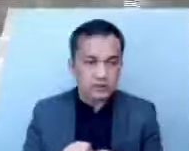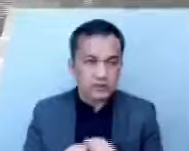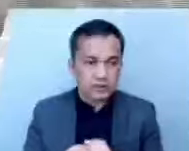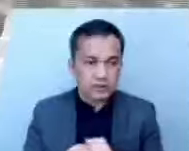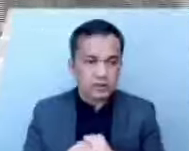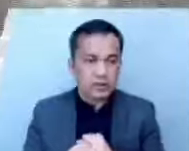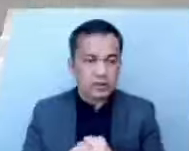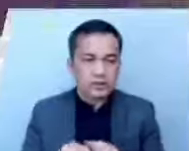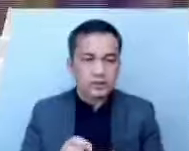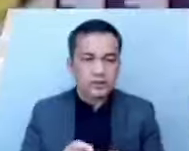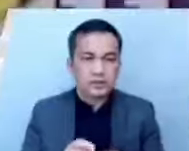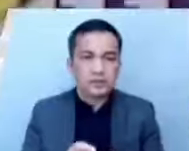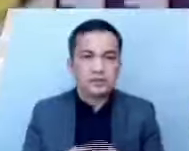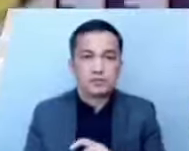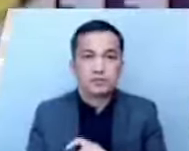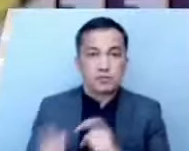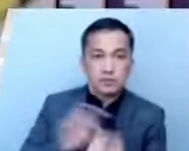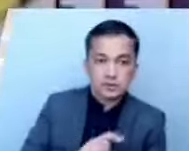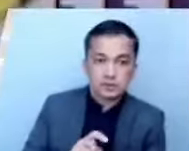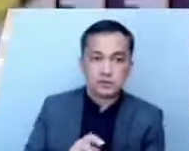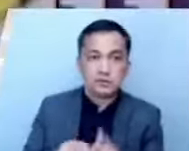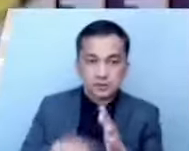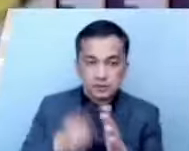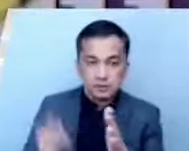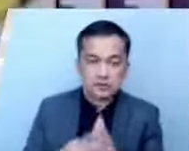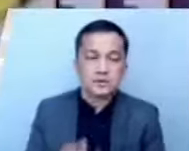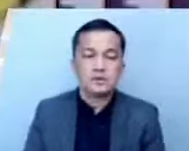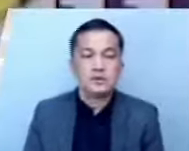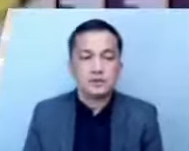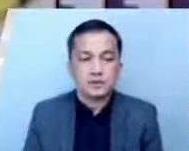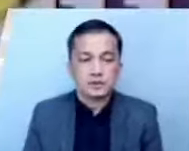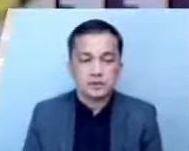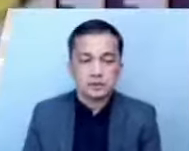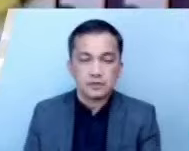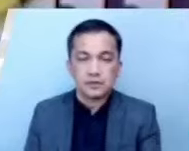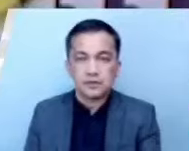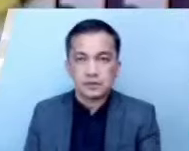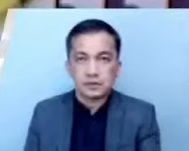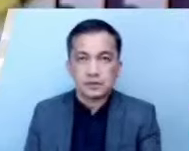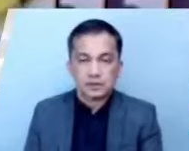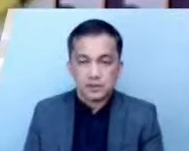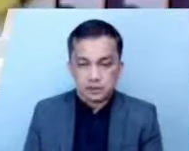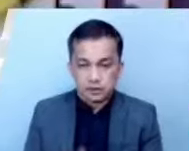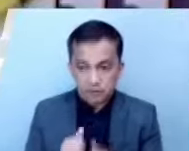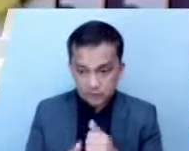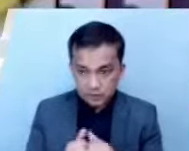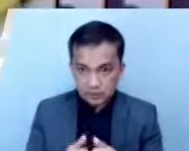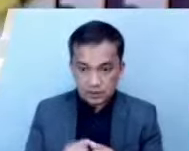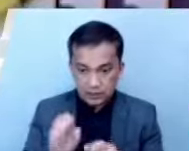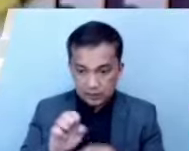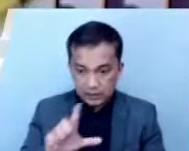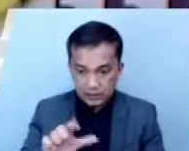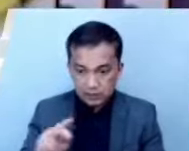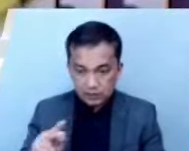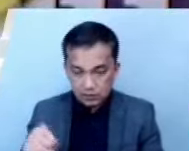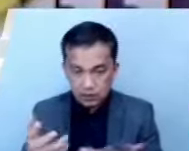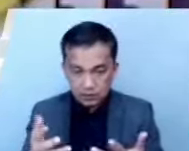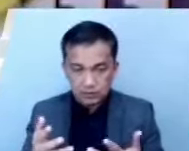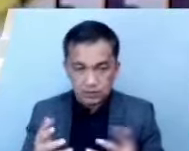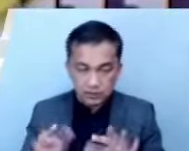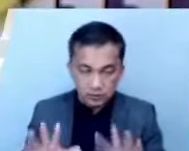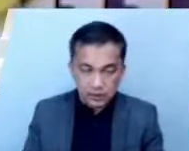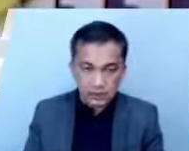ilang pagkakataon. Hindi ibig sabihin na pag El Niño, walang ulan. No? Kung may ulan, sabi nga ng mga kaibigan natin sa pag-asa,